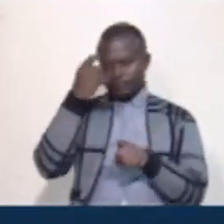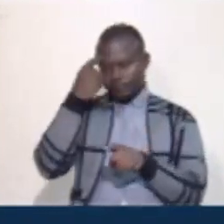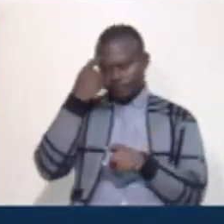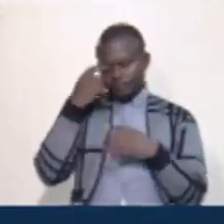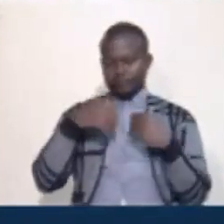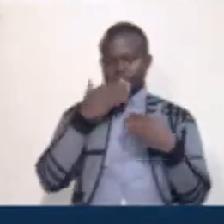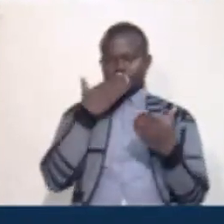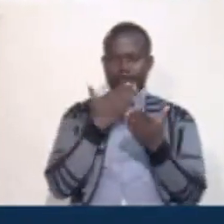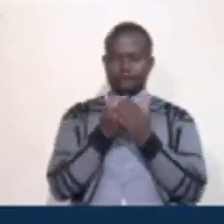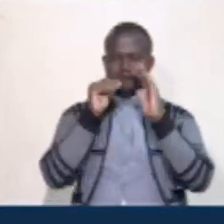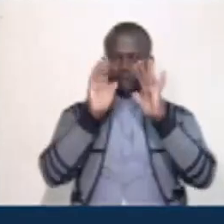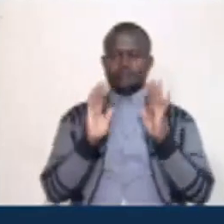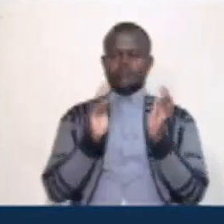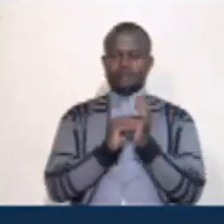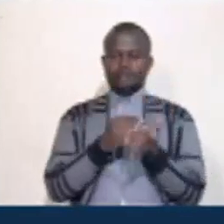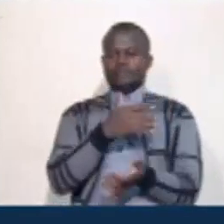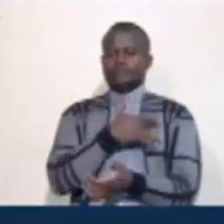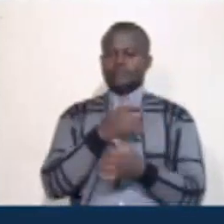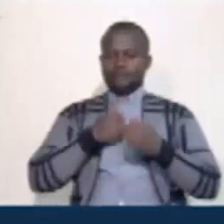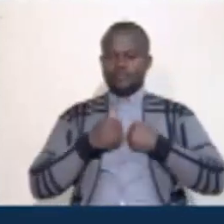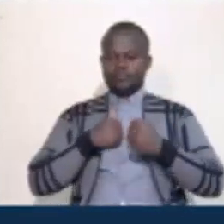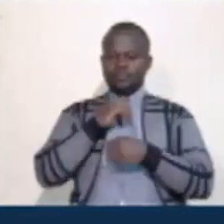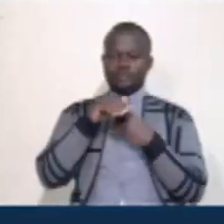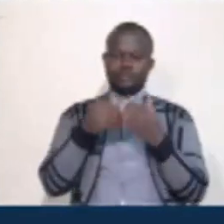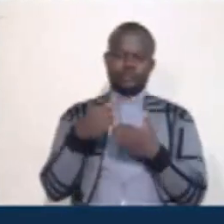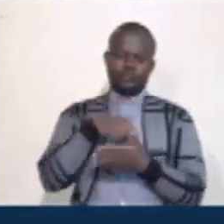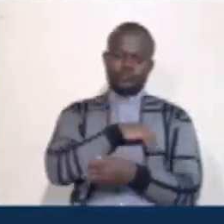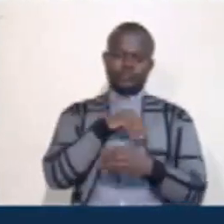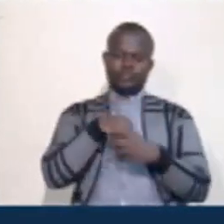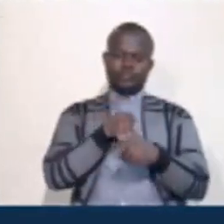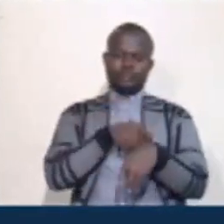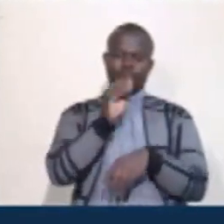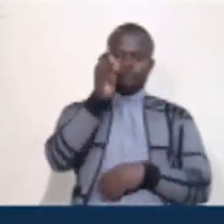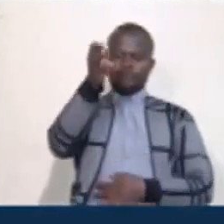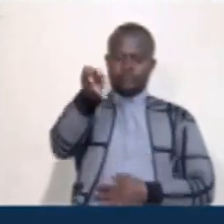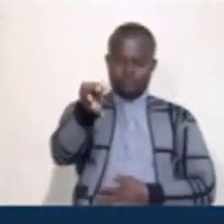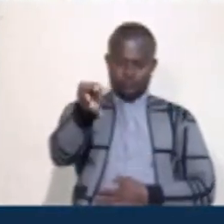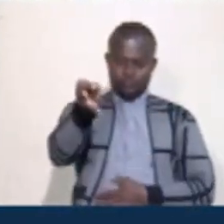inkuru nziza kandi ku baturarwanda twese kuba mu gihe kiri imbere